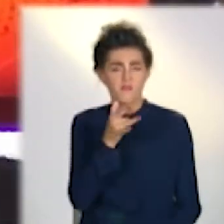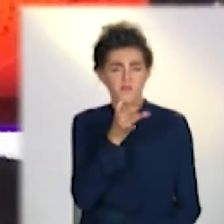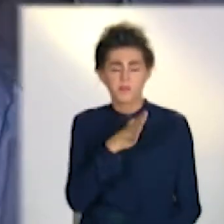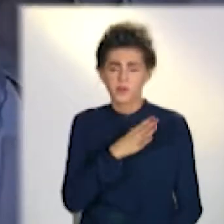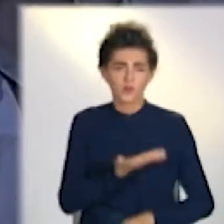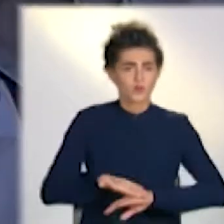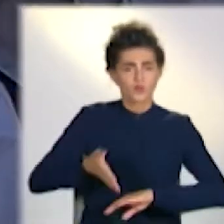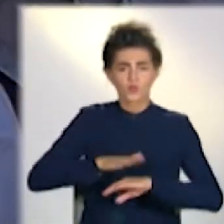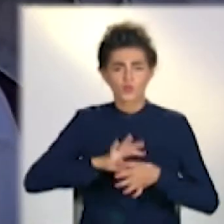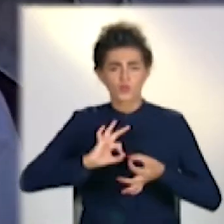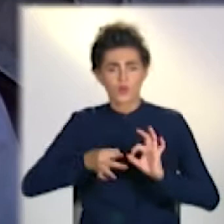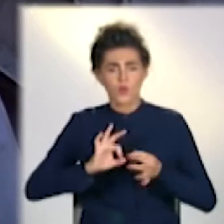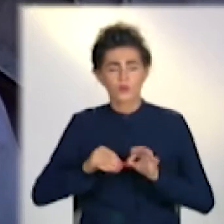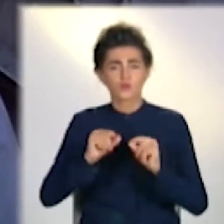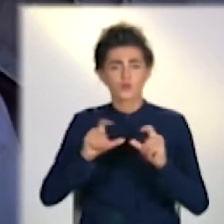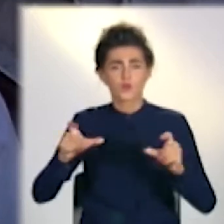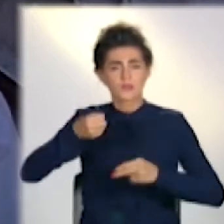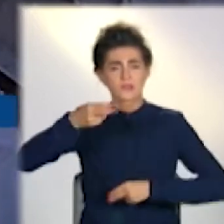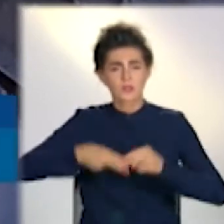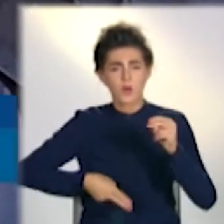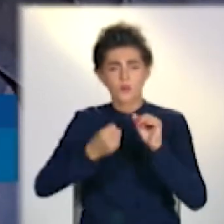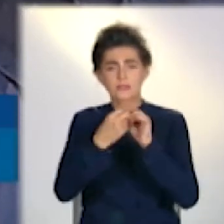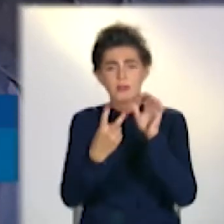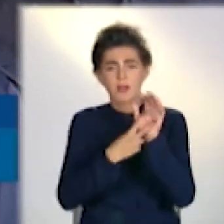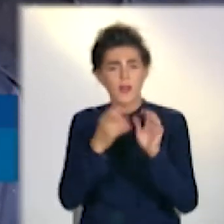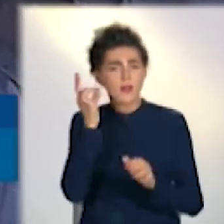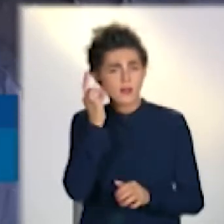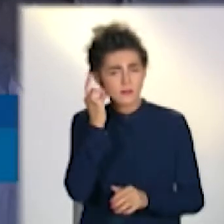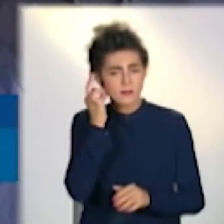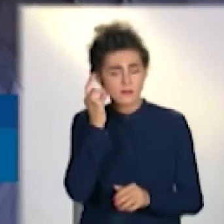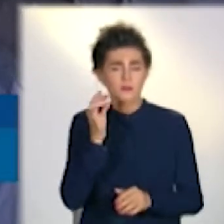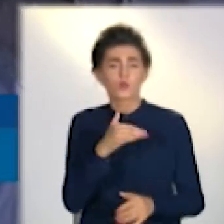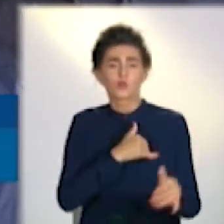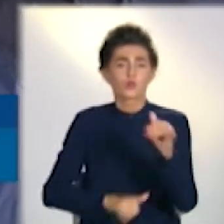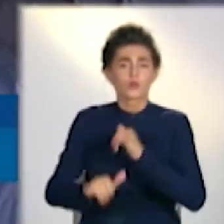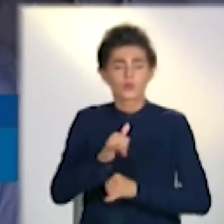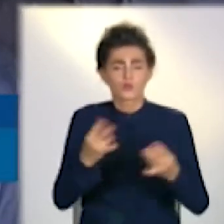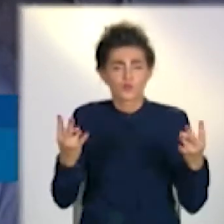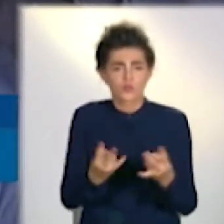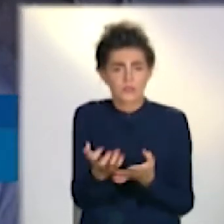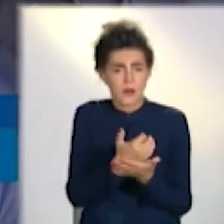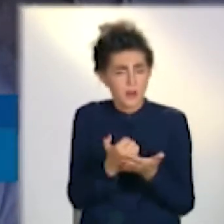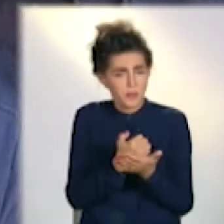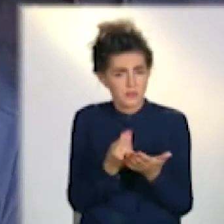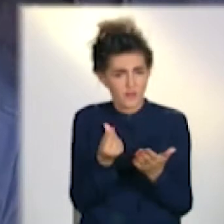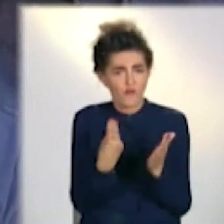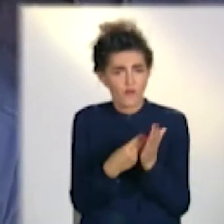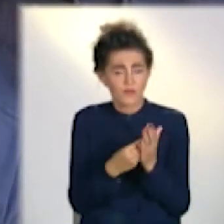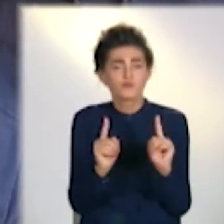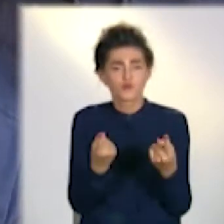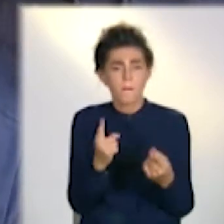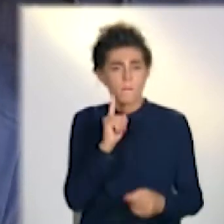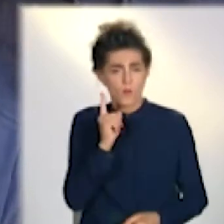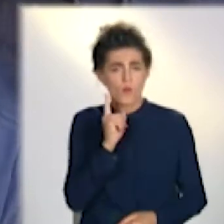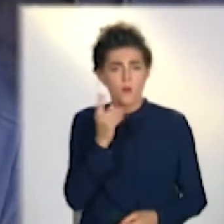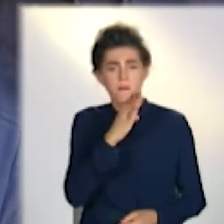складні. 20-ту школу окончив, 17 років. Нужно как-то зарабатывать, потому что молодой,